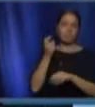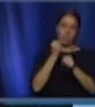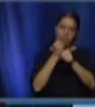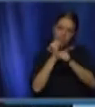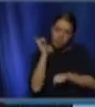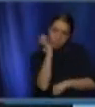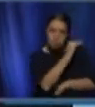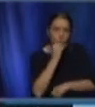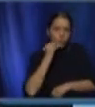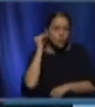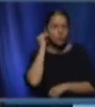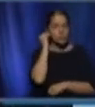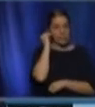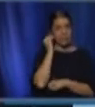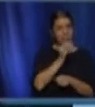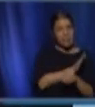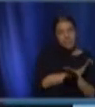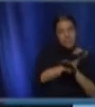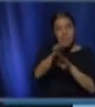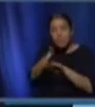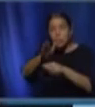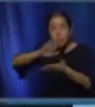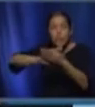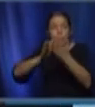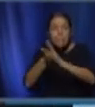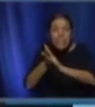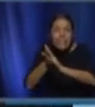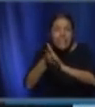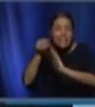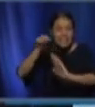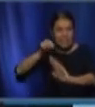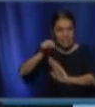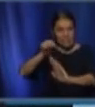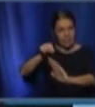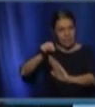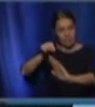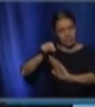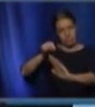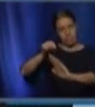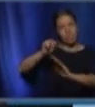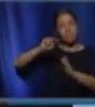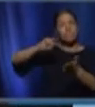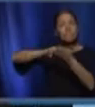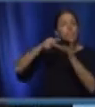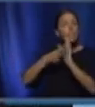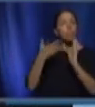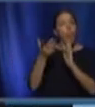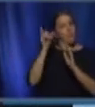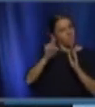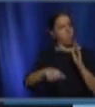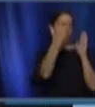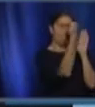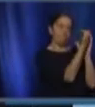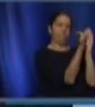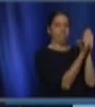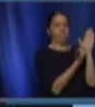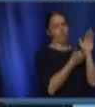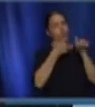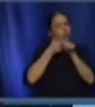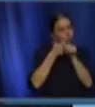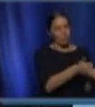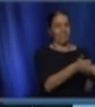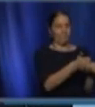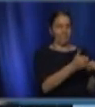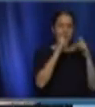c'est important que les consignes soient respectées. Donc, le masque, le 2 mètres, là, les employeurs ont une